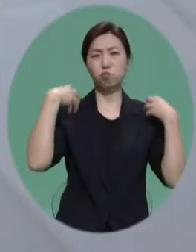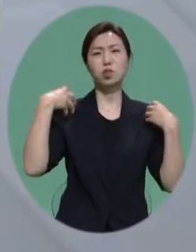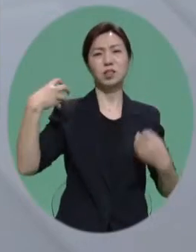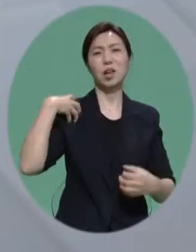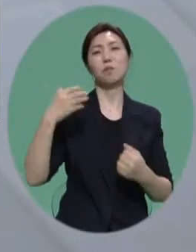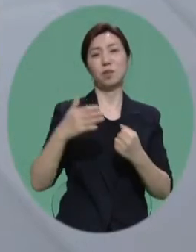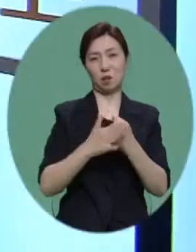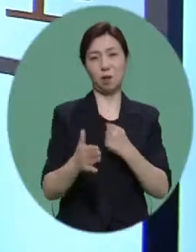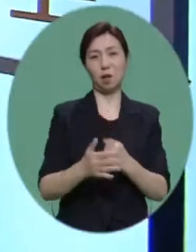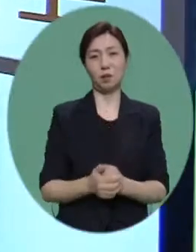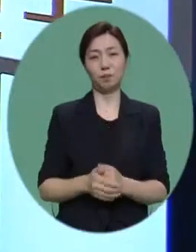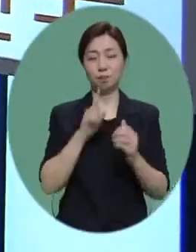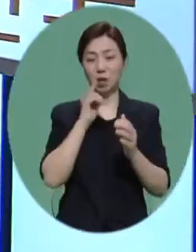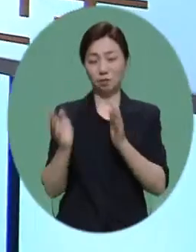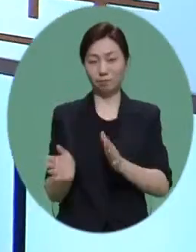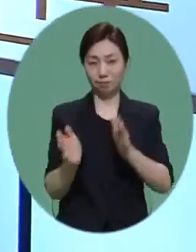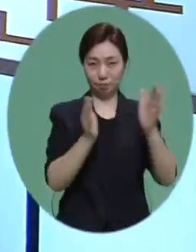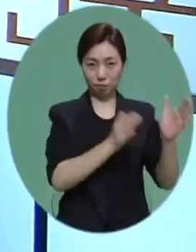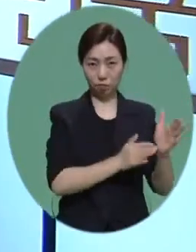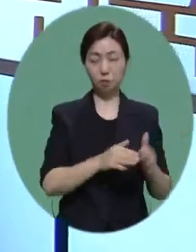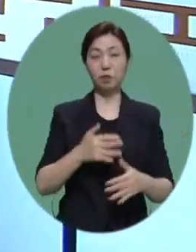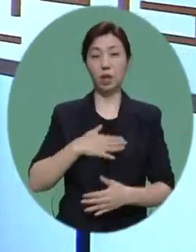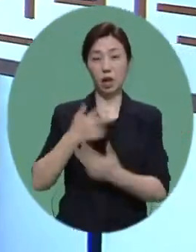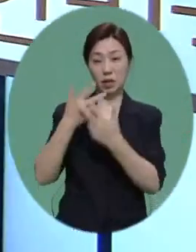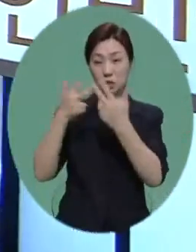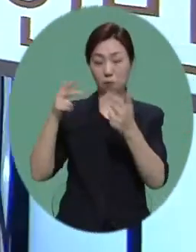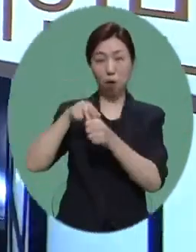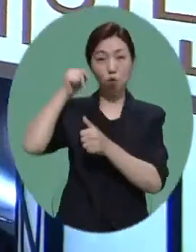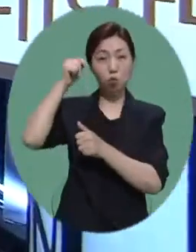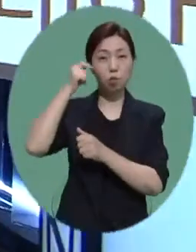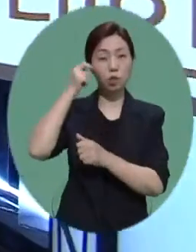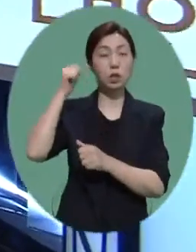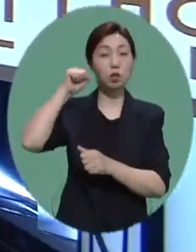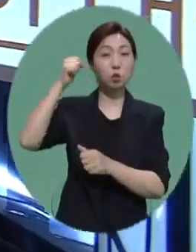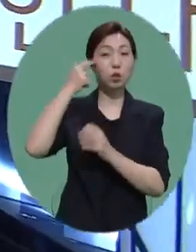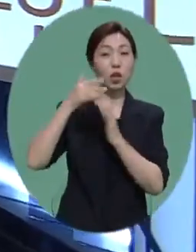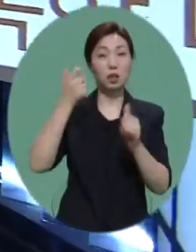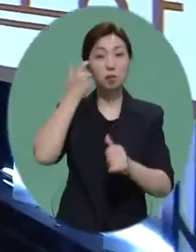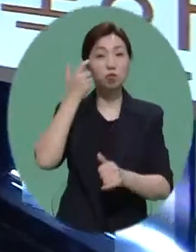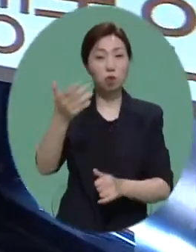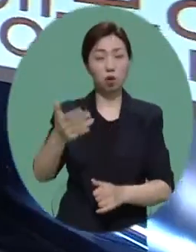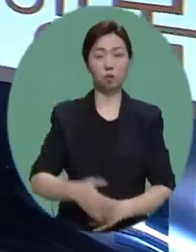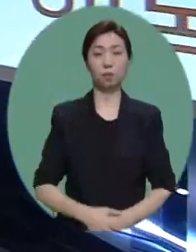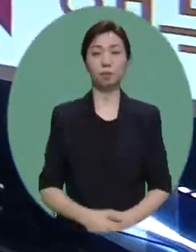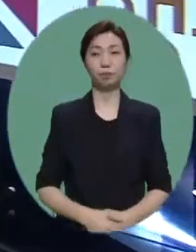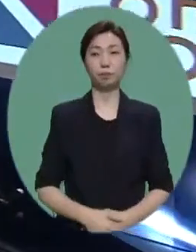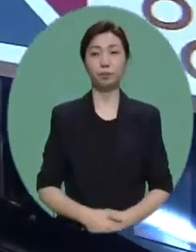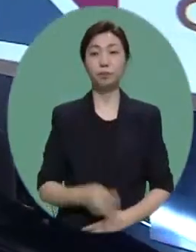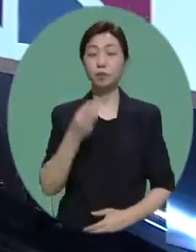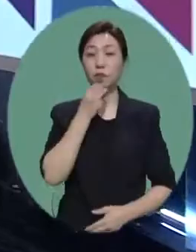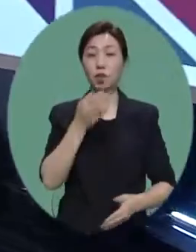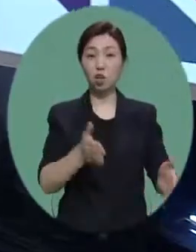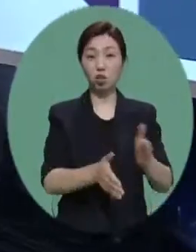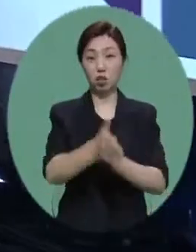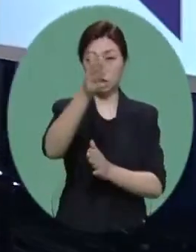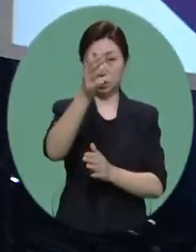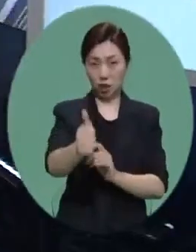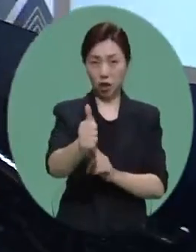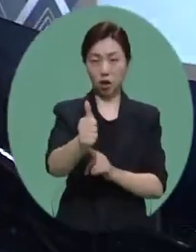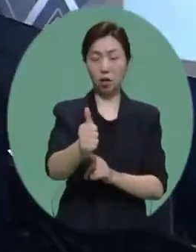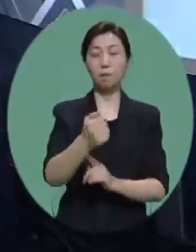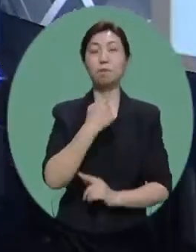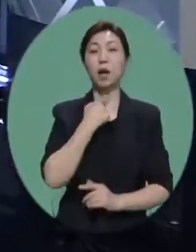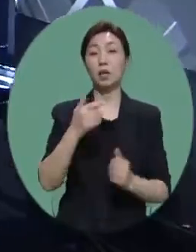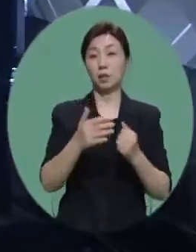자 그러면 그 다음은 제가 이제 며 호흡계 넣어 여쭤보겠습니다 어 경기도지사 하셨으니까